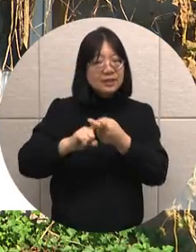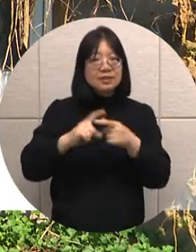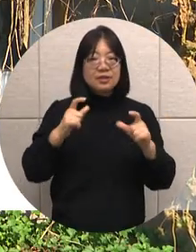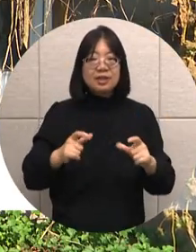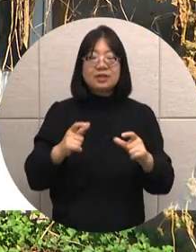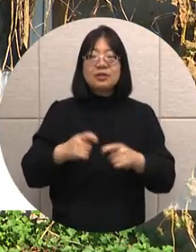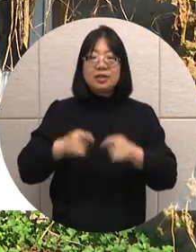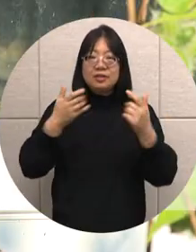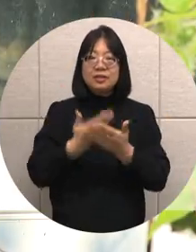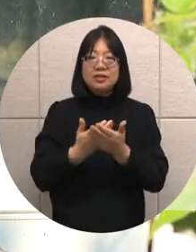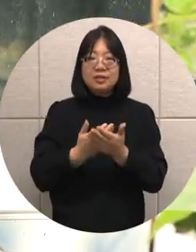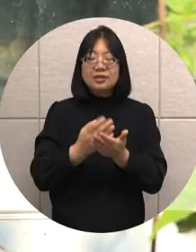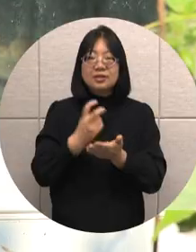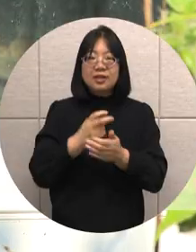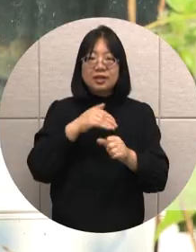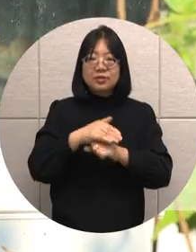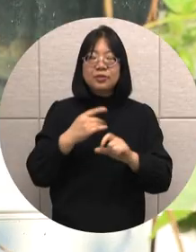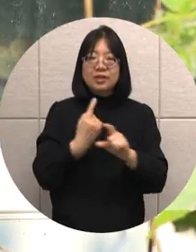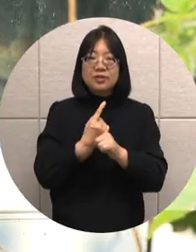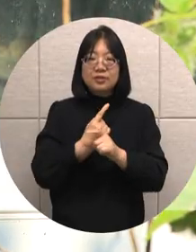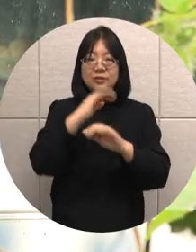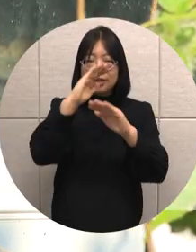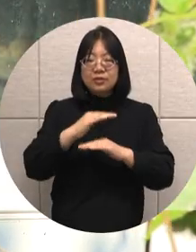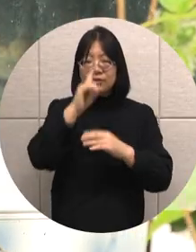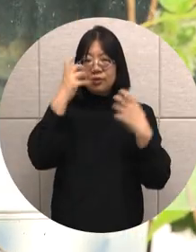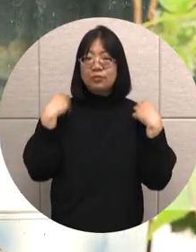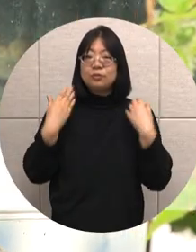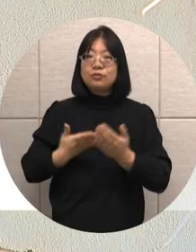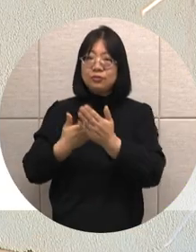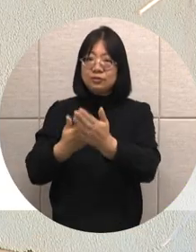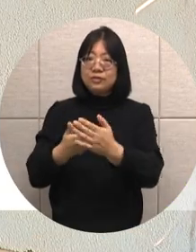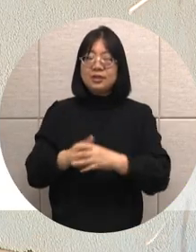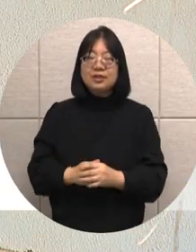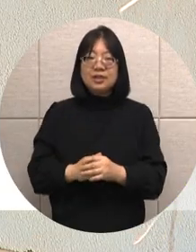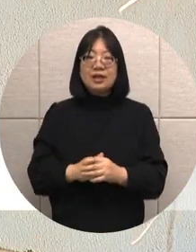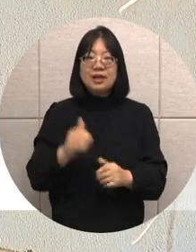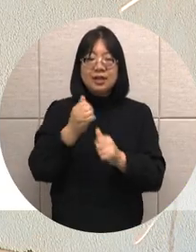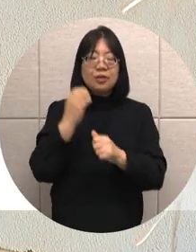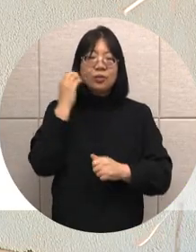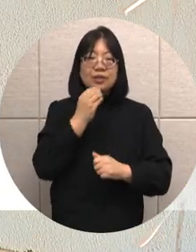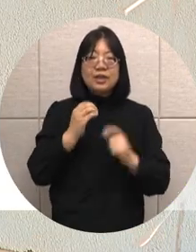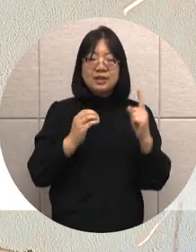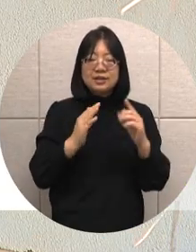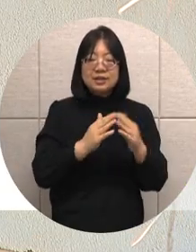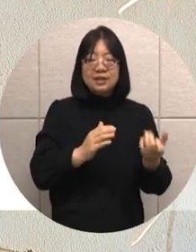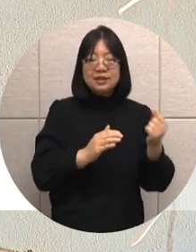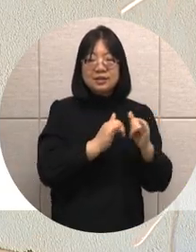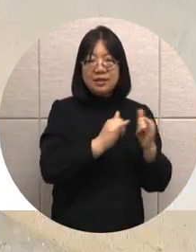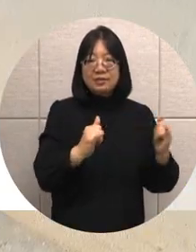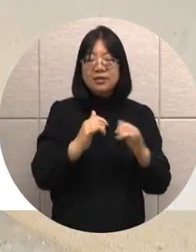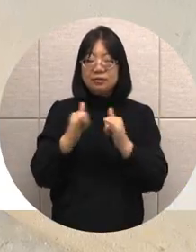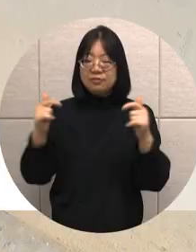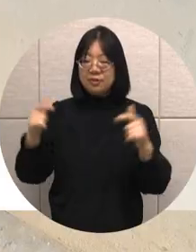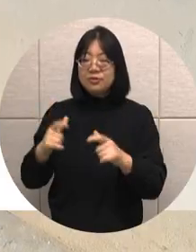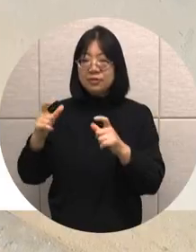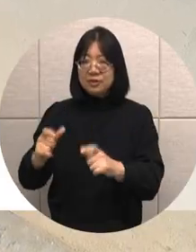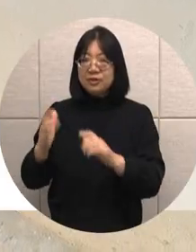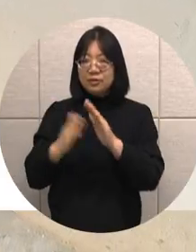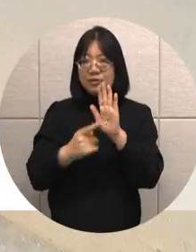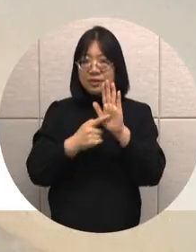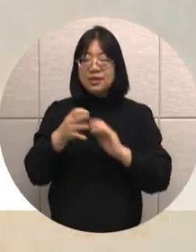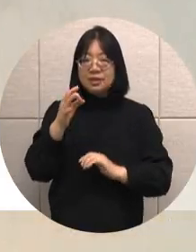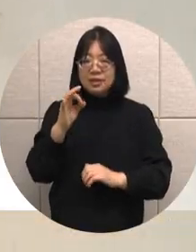달라는 내용에 제도 개선안을 정부에 건의했습니다 세컨드 홈은 1주택자가 인구 감소 지역의 공수